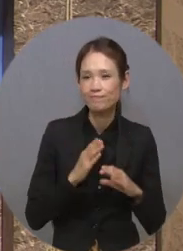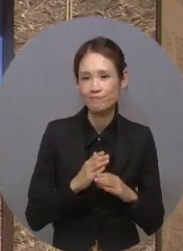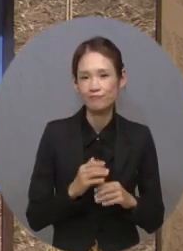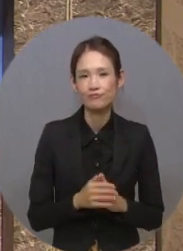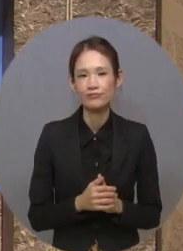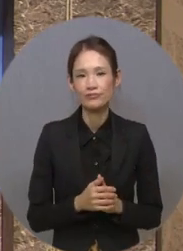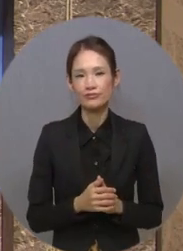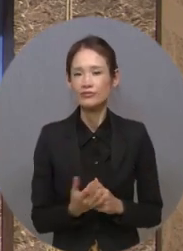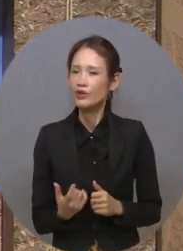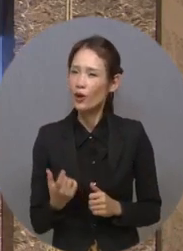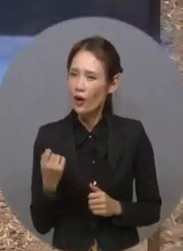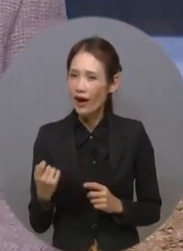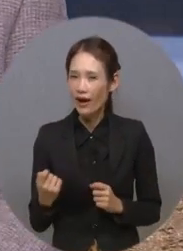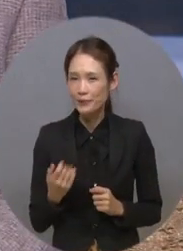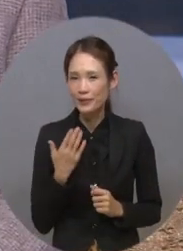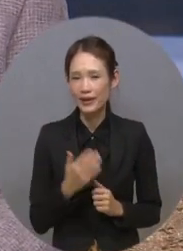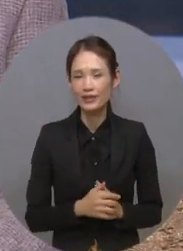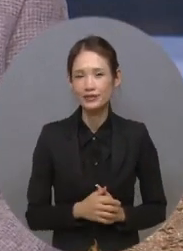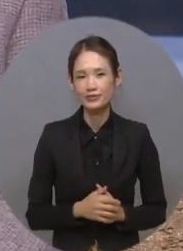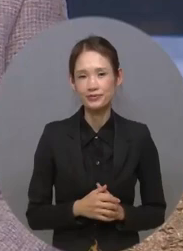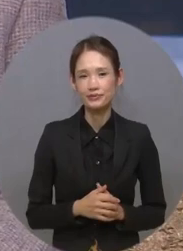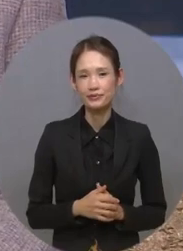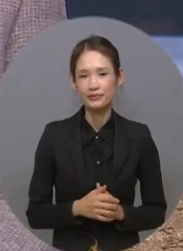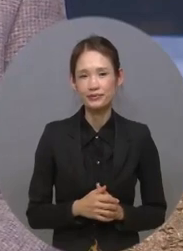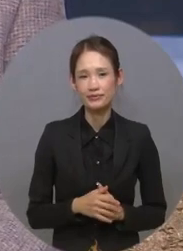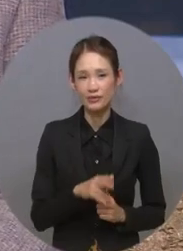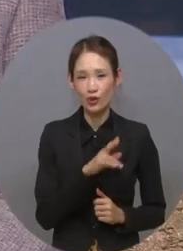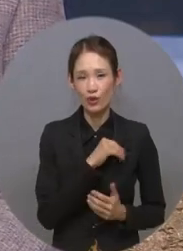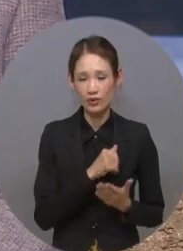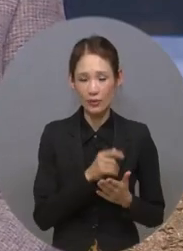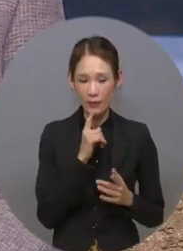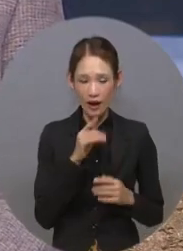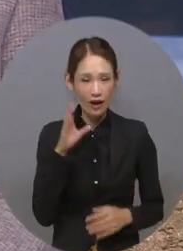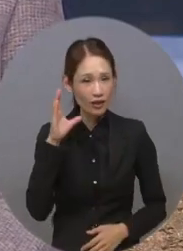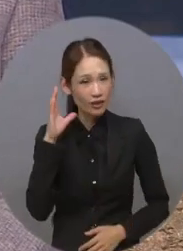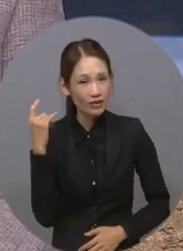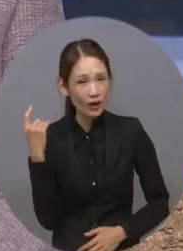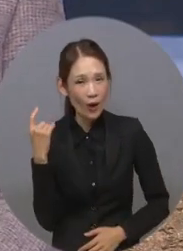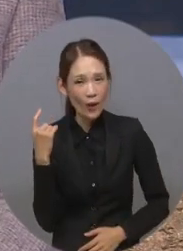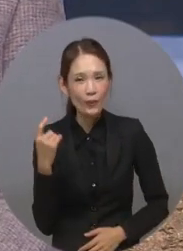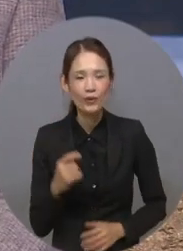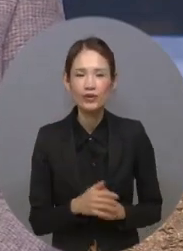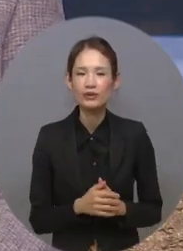될 것 같아요. 근데 의원님 말씀을 들어보니까 네. 지금